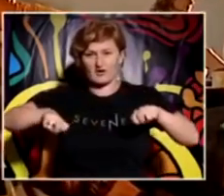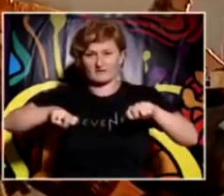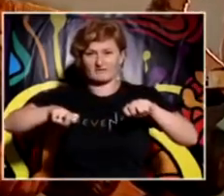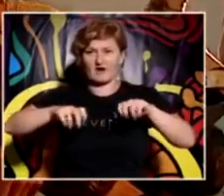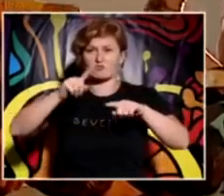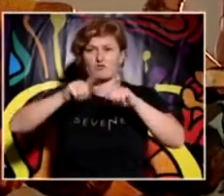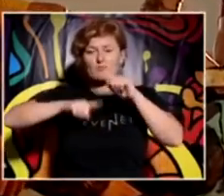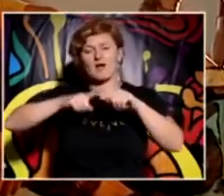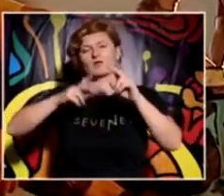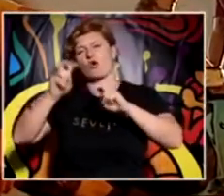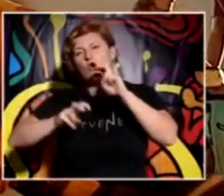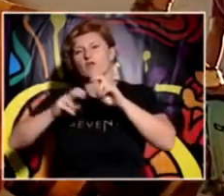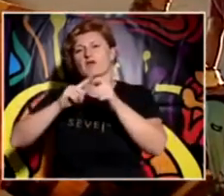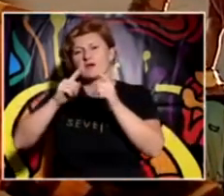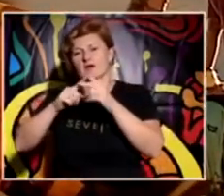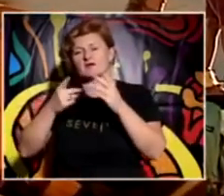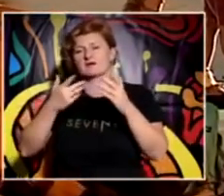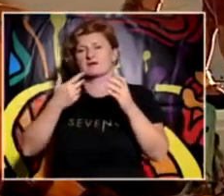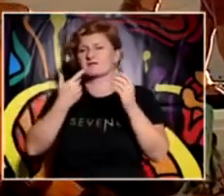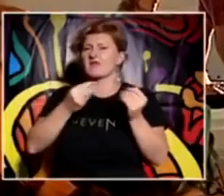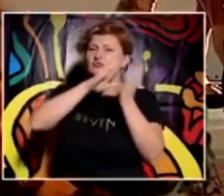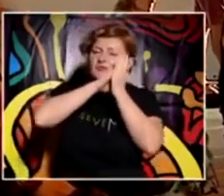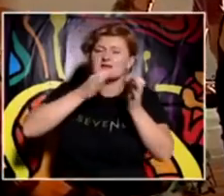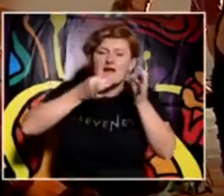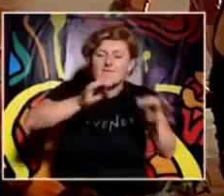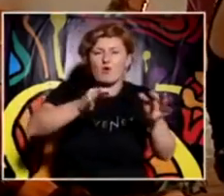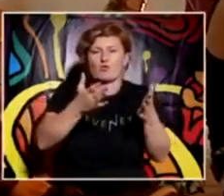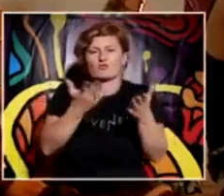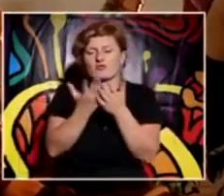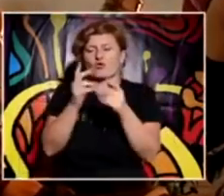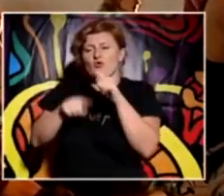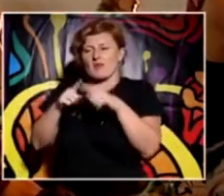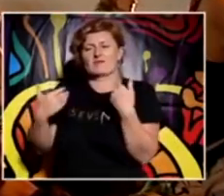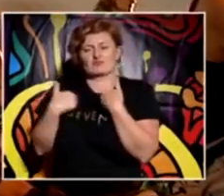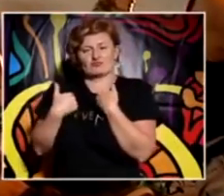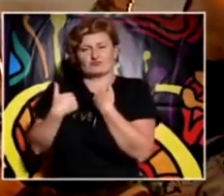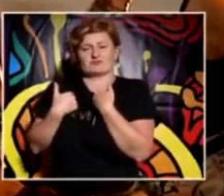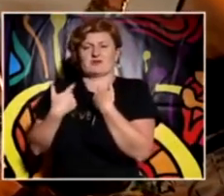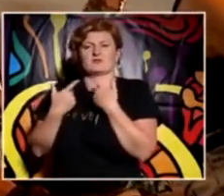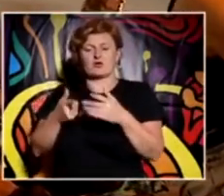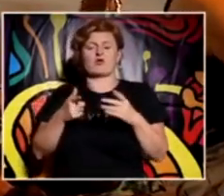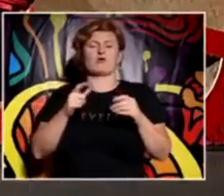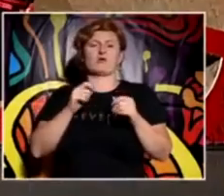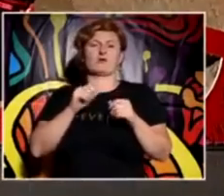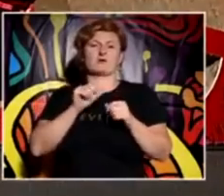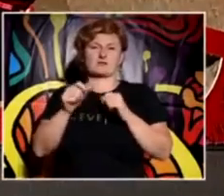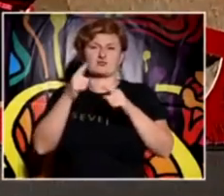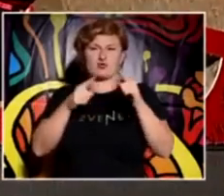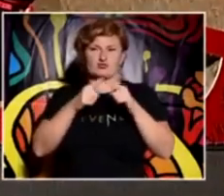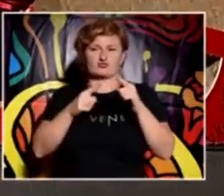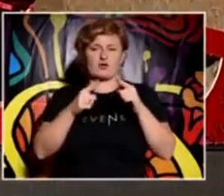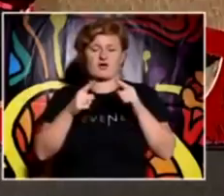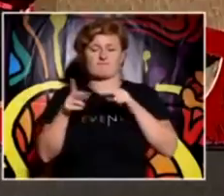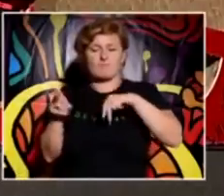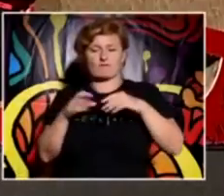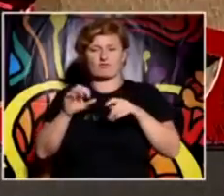namiastkę takiej cywilizacji, że nie tylko śpię w samochodzie albo w namiocie, to rzeczywiście troszeczkę wracam do